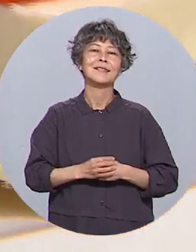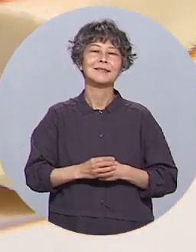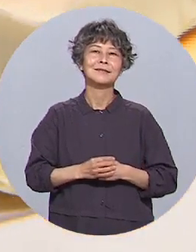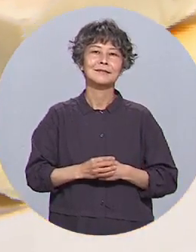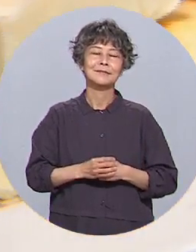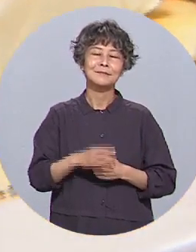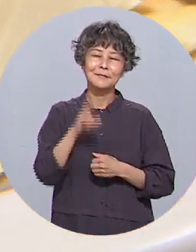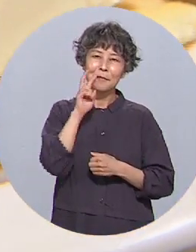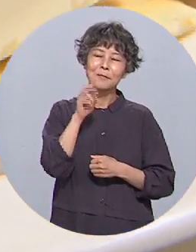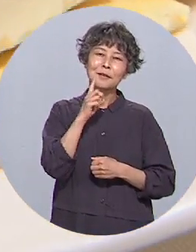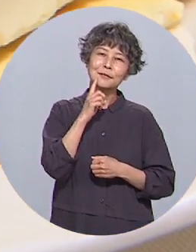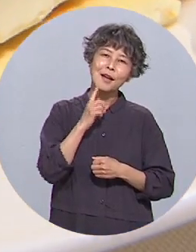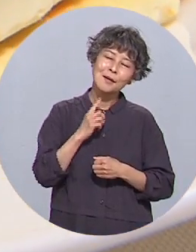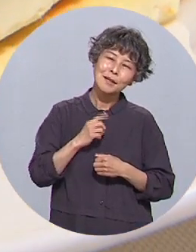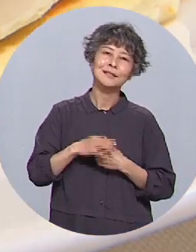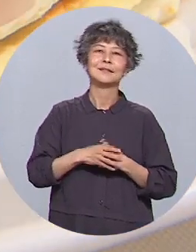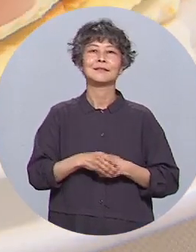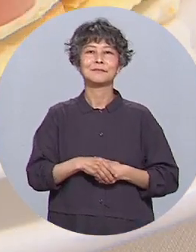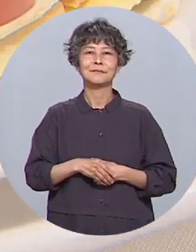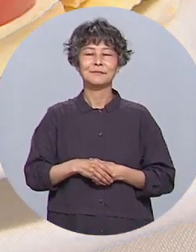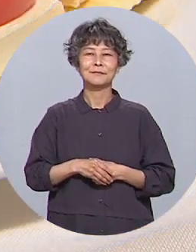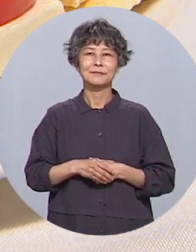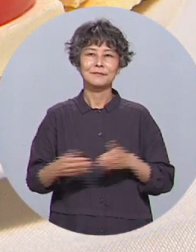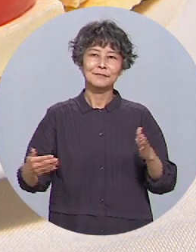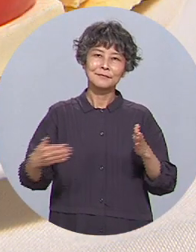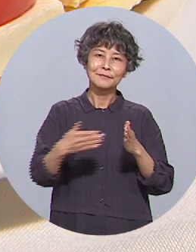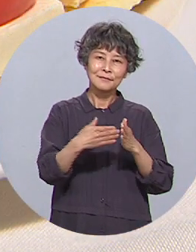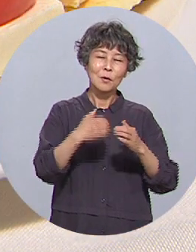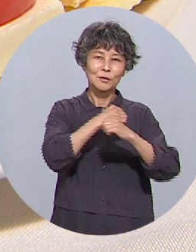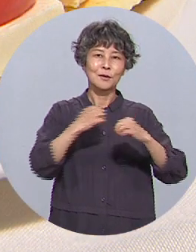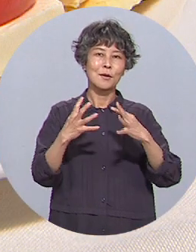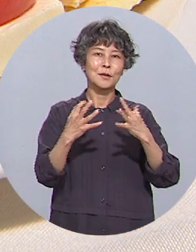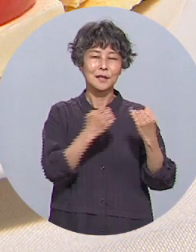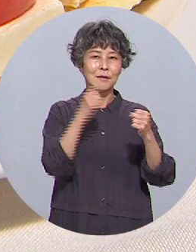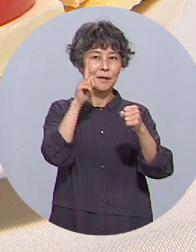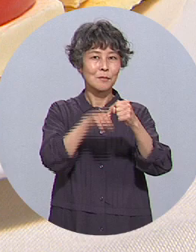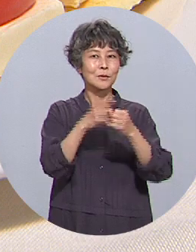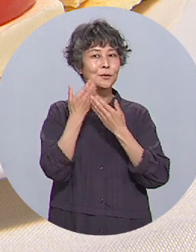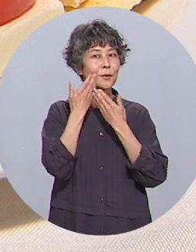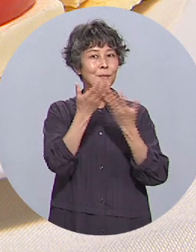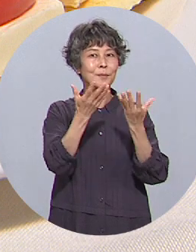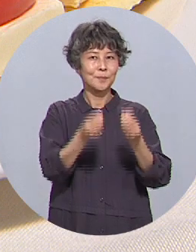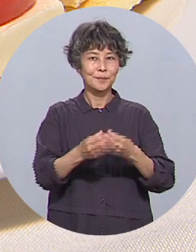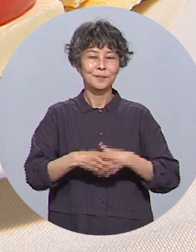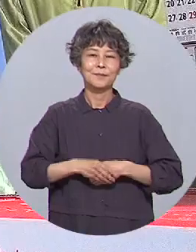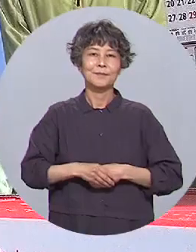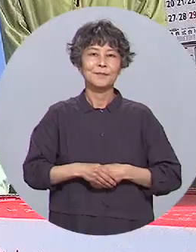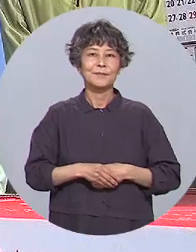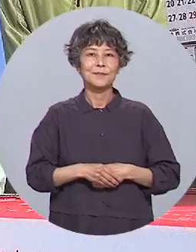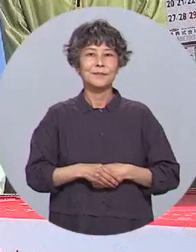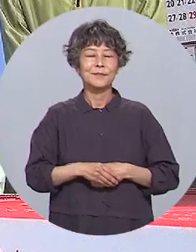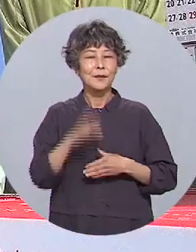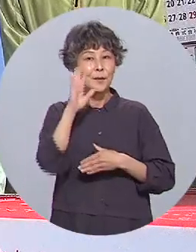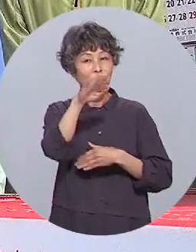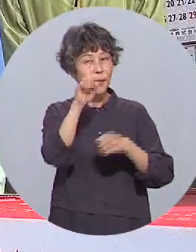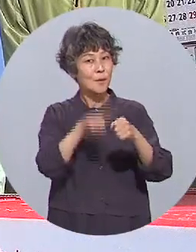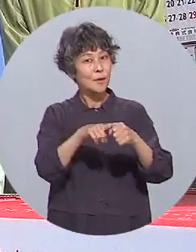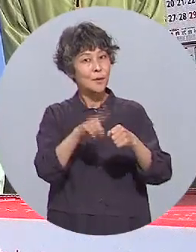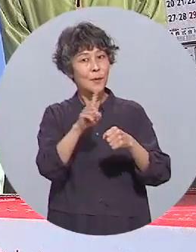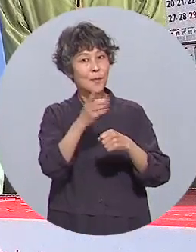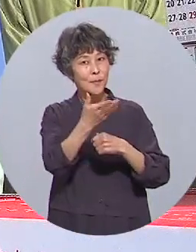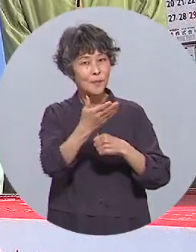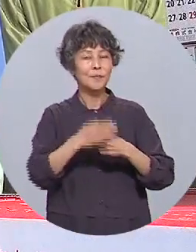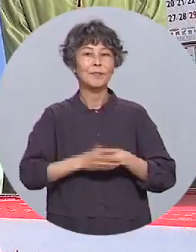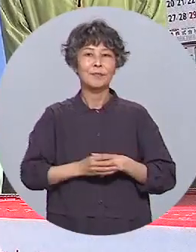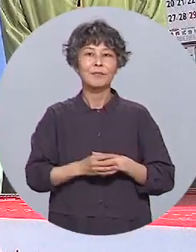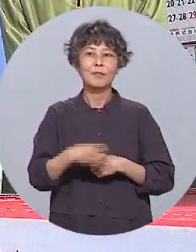な、 羨ましい。 最後に広沢さんの目標を伺いました。今後の目標とかってあります